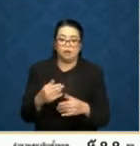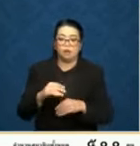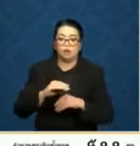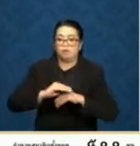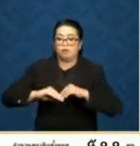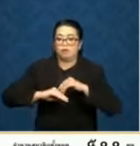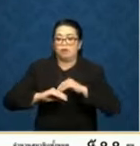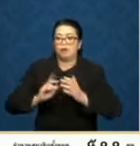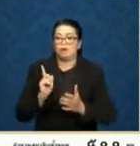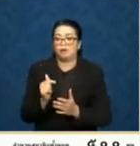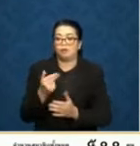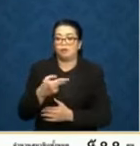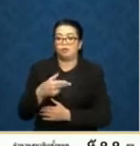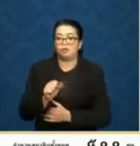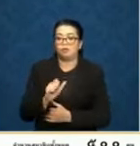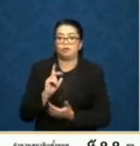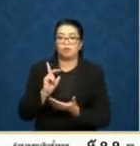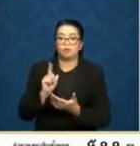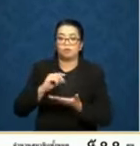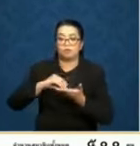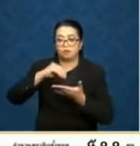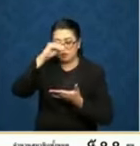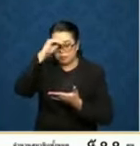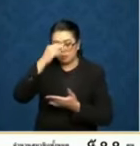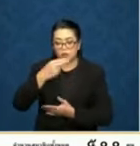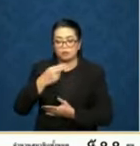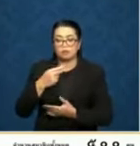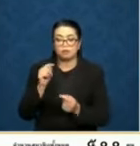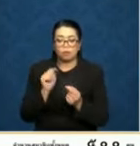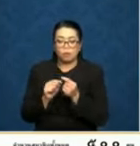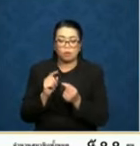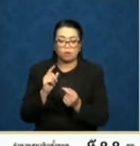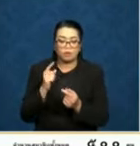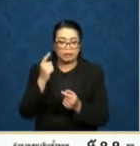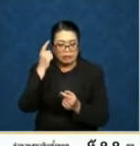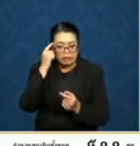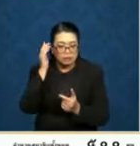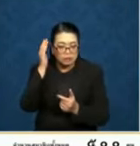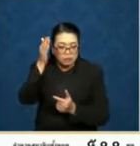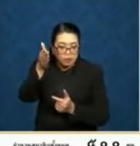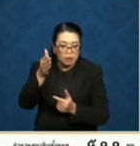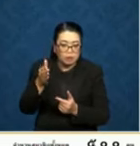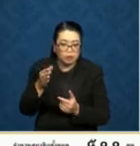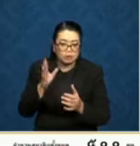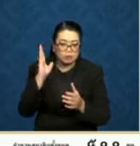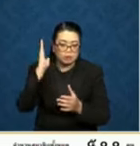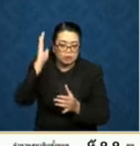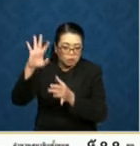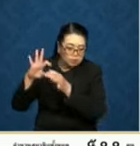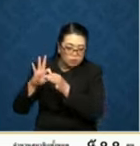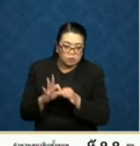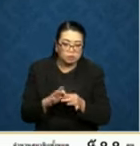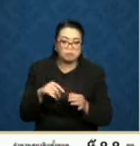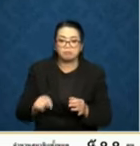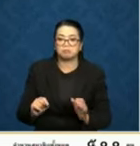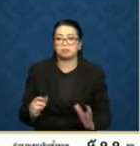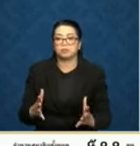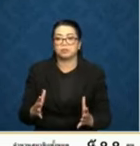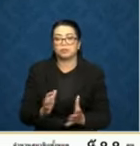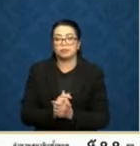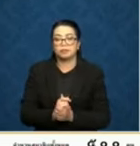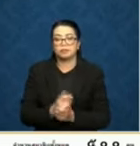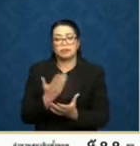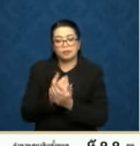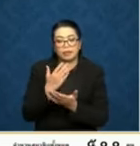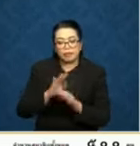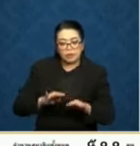งสรางแรนกางหลกสูรของกสงศึกษามันไม่ได้ตอบโจทย์กับอนาคตอต่ไป เราไดเห็นปัหามากมายครับเด็กจบมาไม